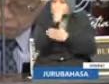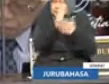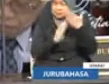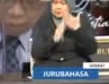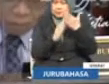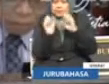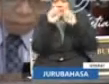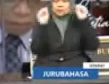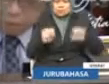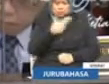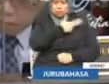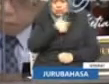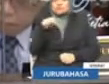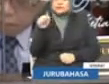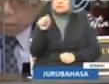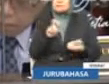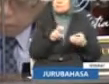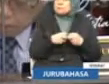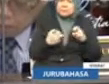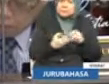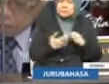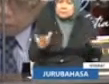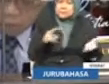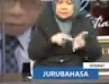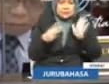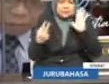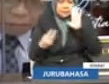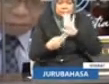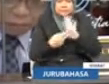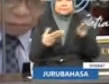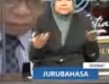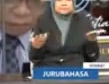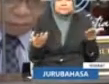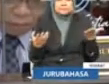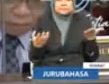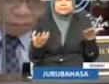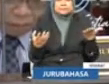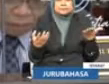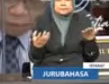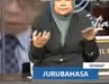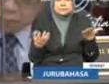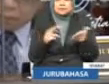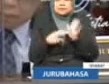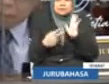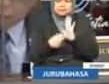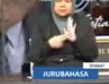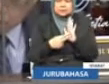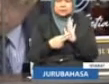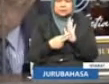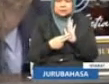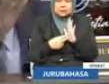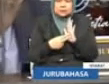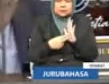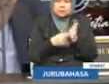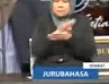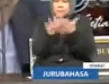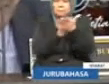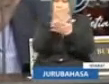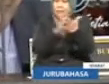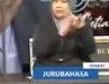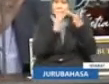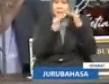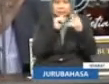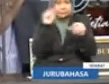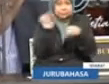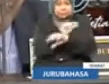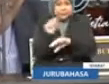dengan makden dengan Indonesia itu bermakna itu Adam KYD furniture online